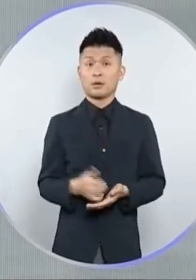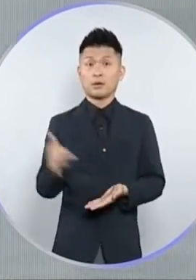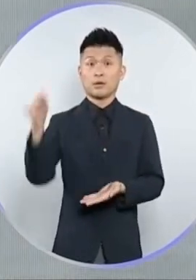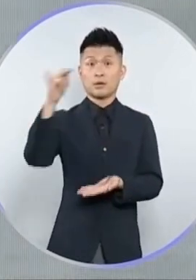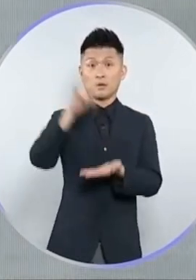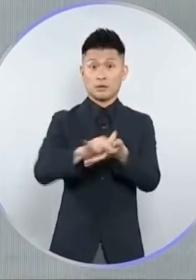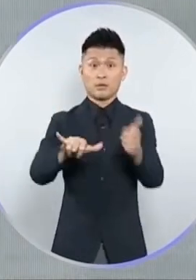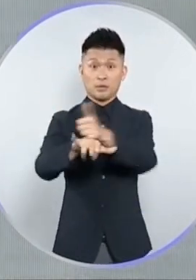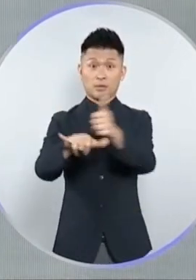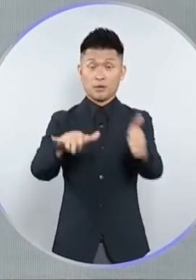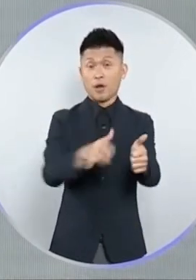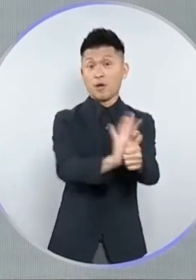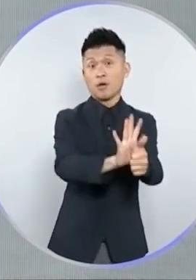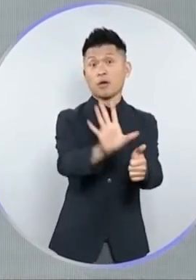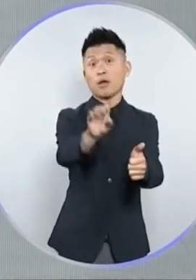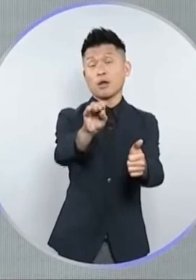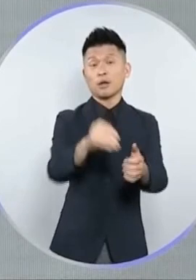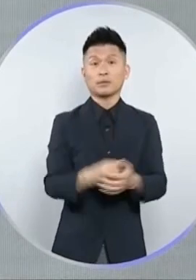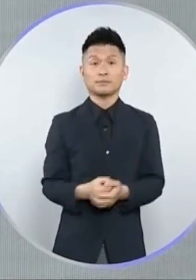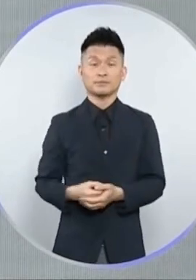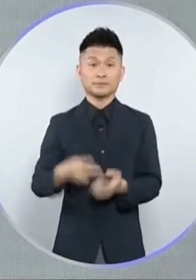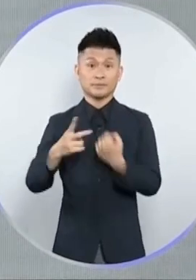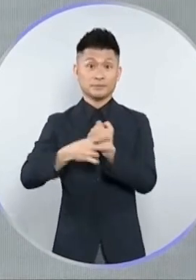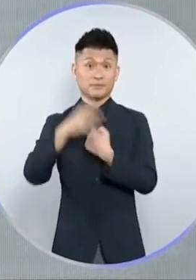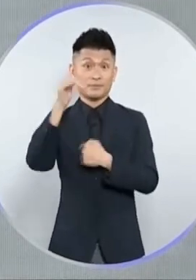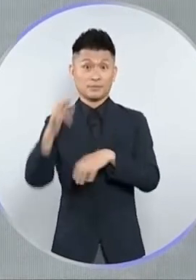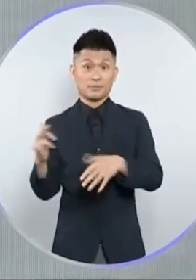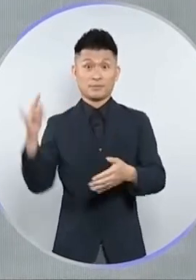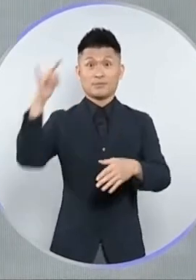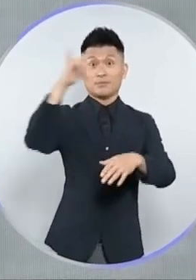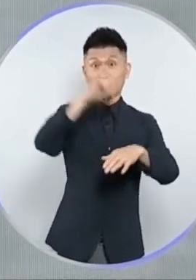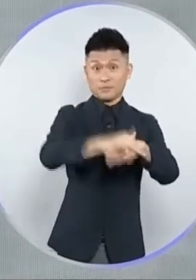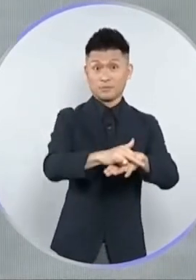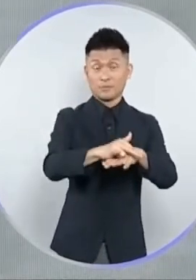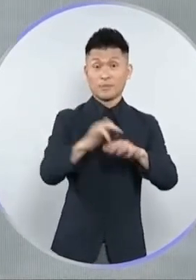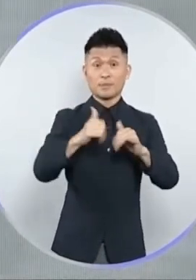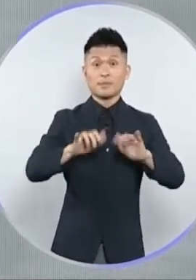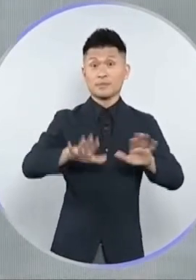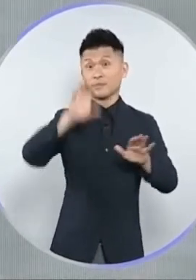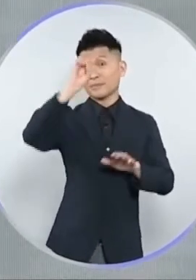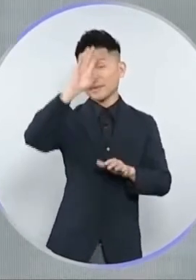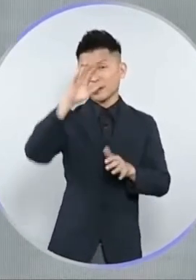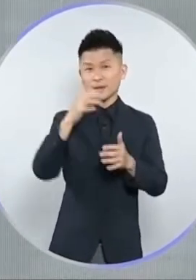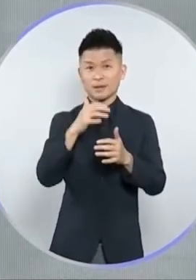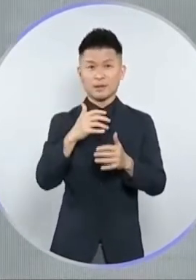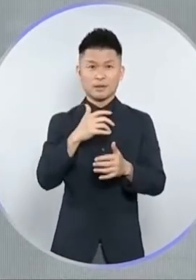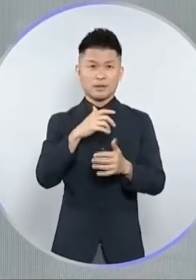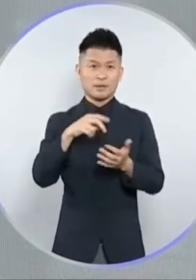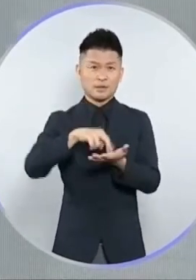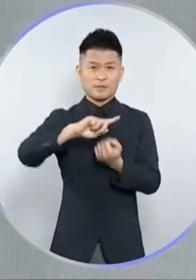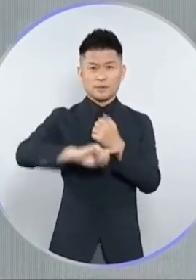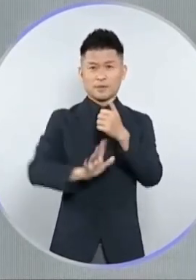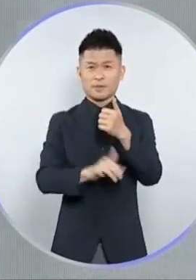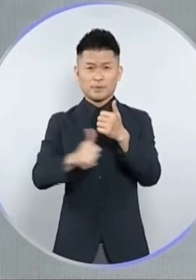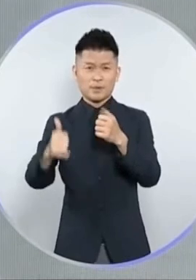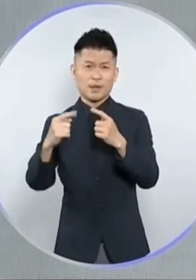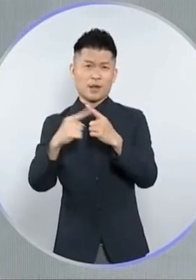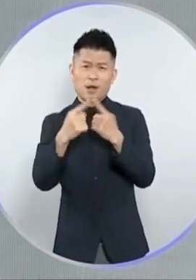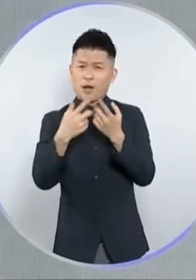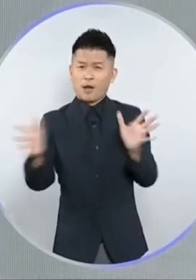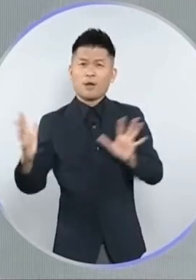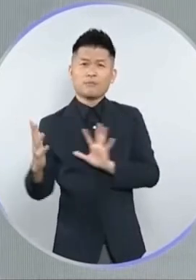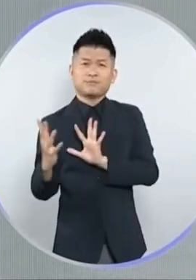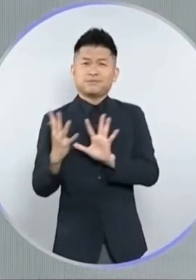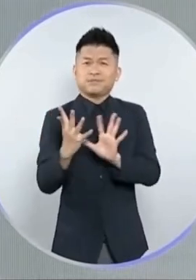无？你就出国的时阵，民进党偌济民意代表送机呢？送机也